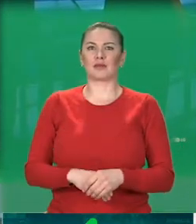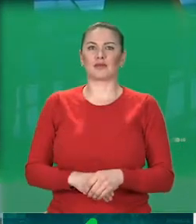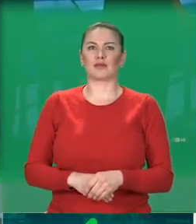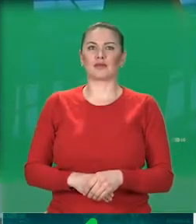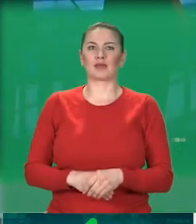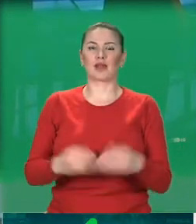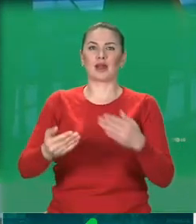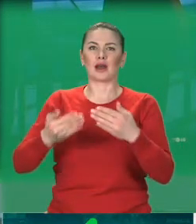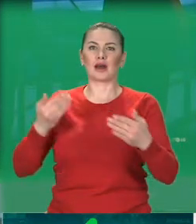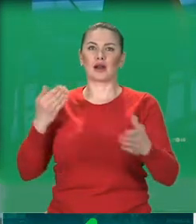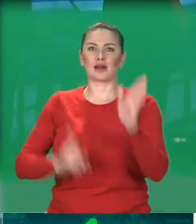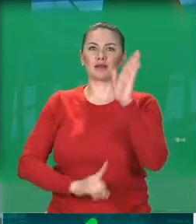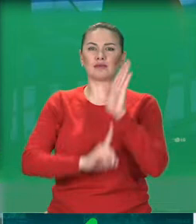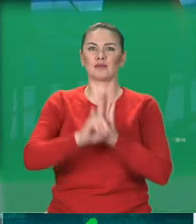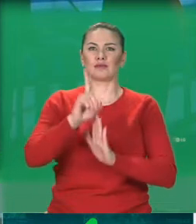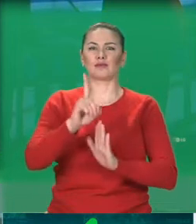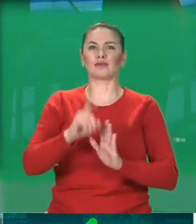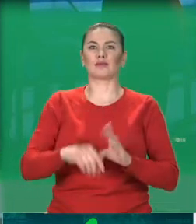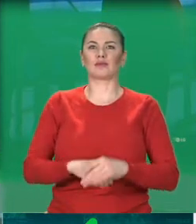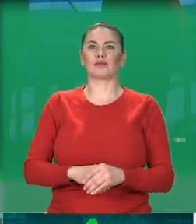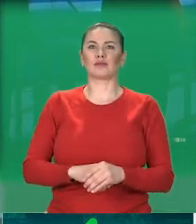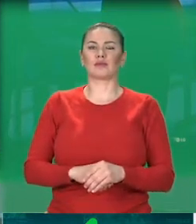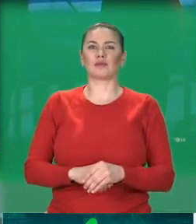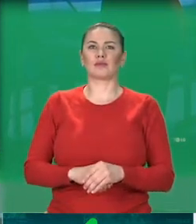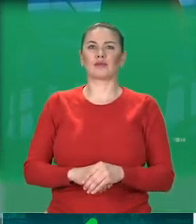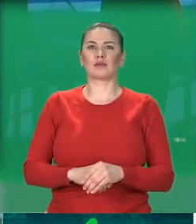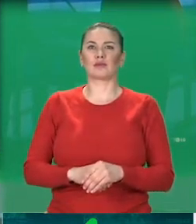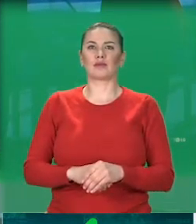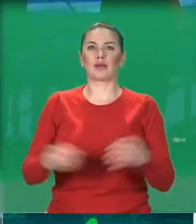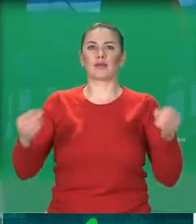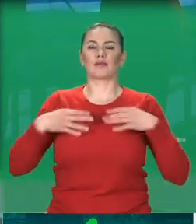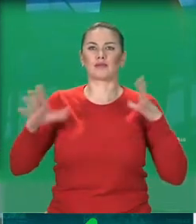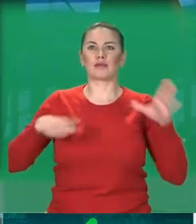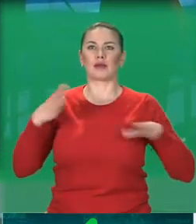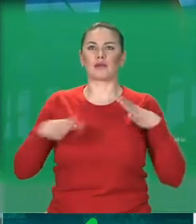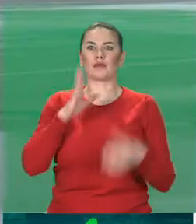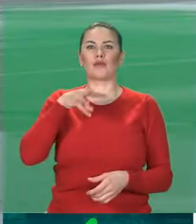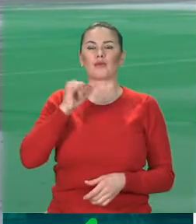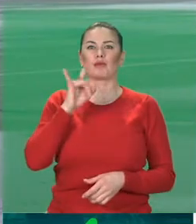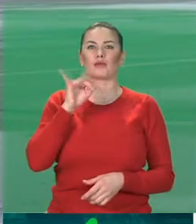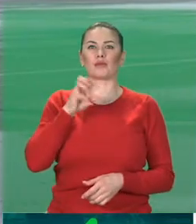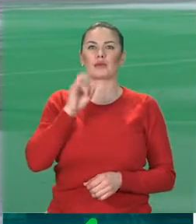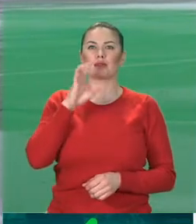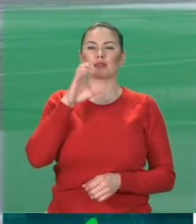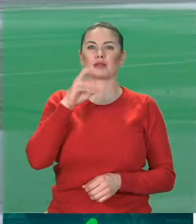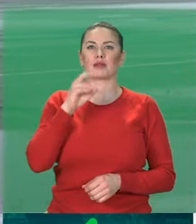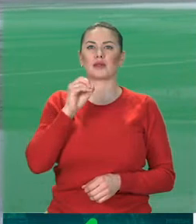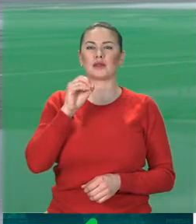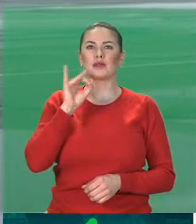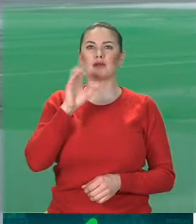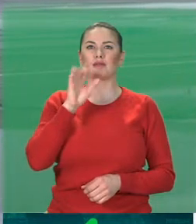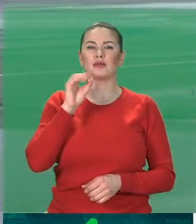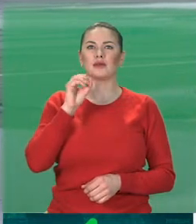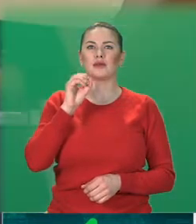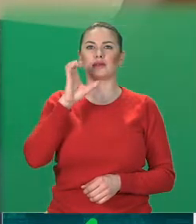региона. Ранее старт памятным мероприятиям дали в Мурманске и Бресте. Полина Булгакова продолжит. Почти 70 тысяч километров